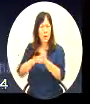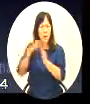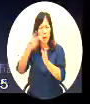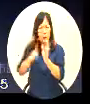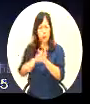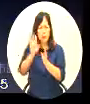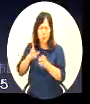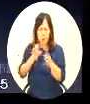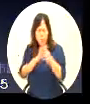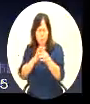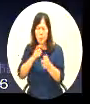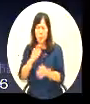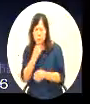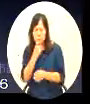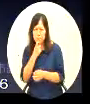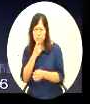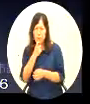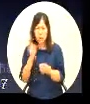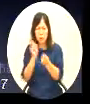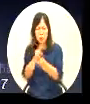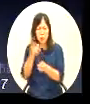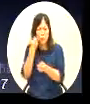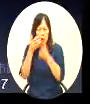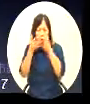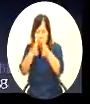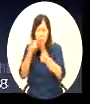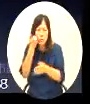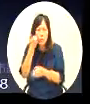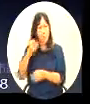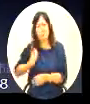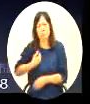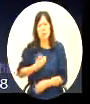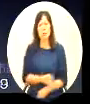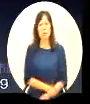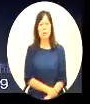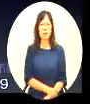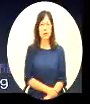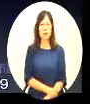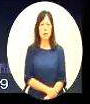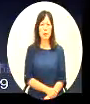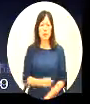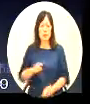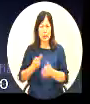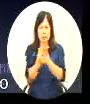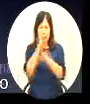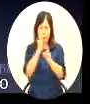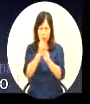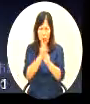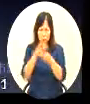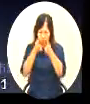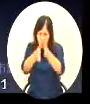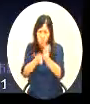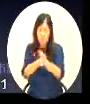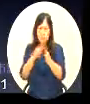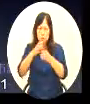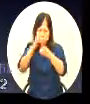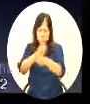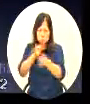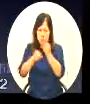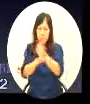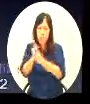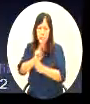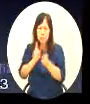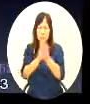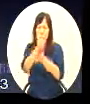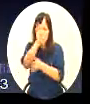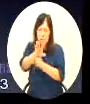的疑问，不知道这个窗口在哪里。所以我想齁，这个单一业务的窗口到底架构在哪里，那以后